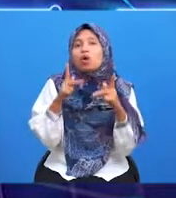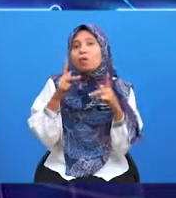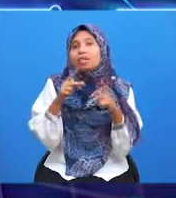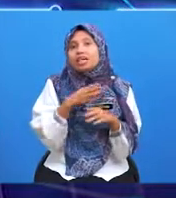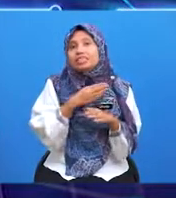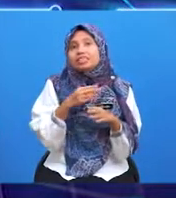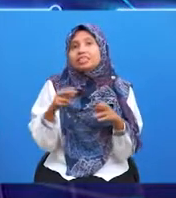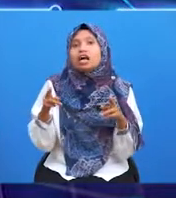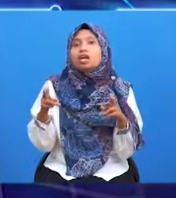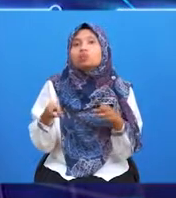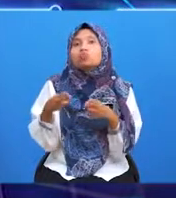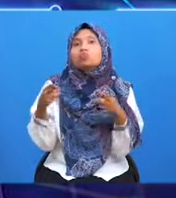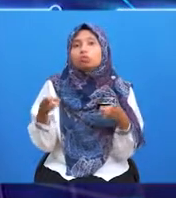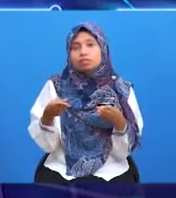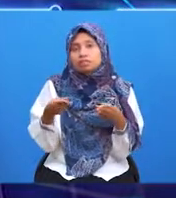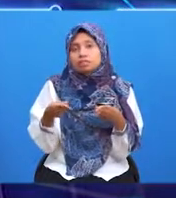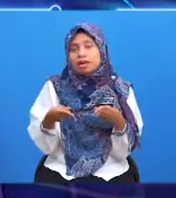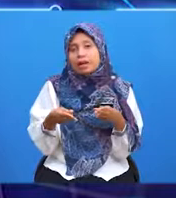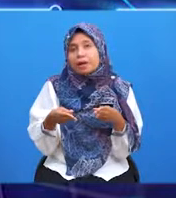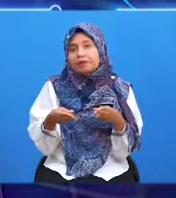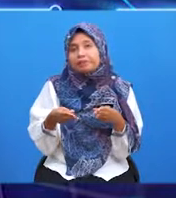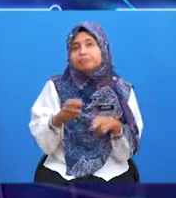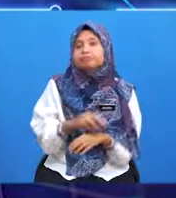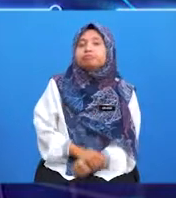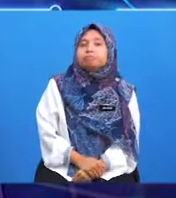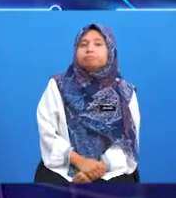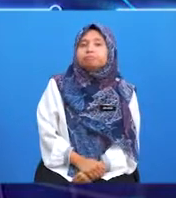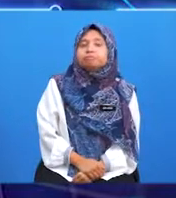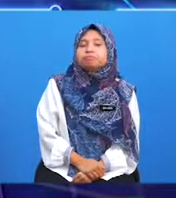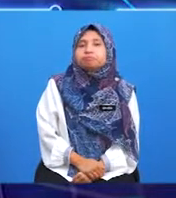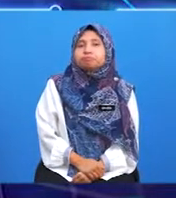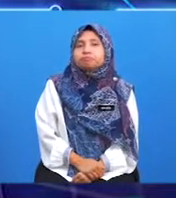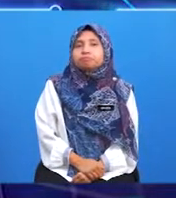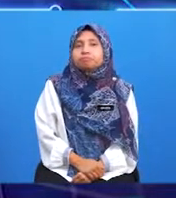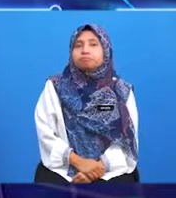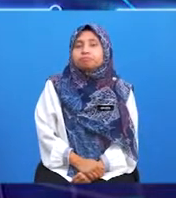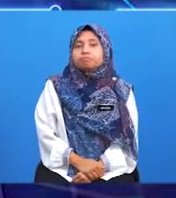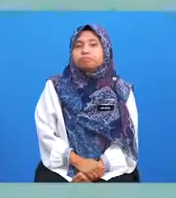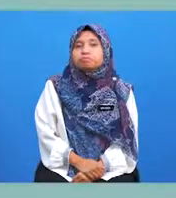dan urusan sesuatu perkara dan pekerjaan.